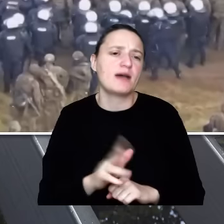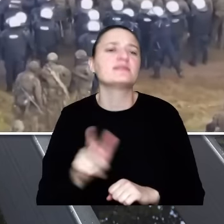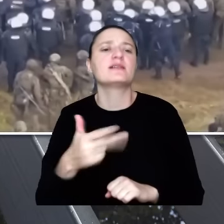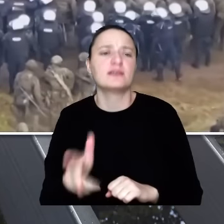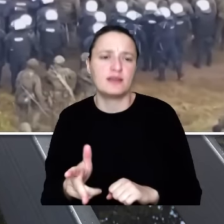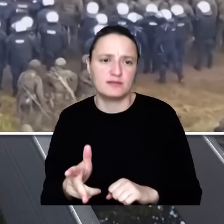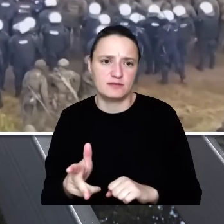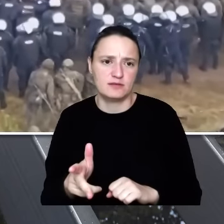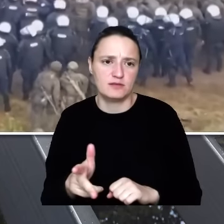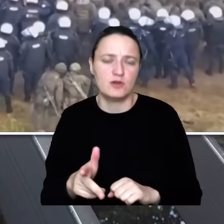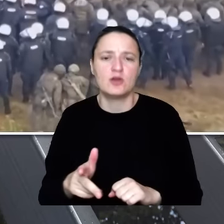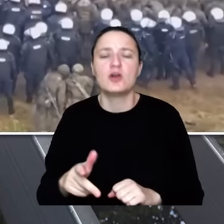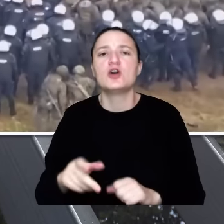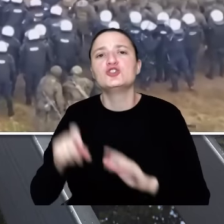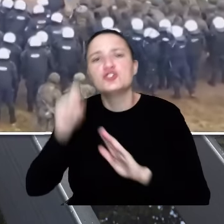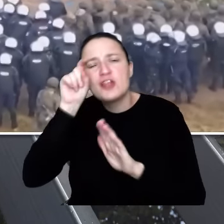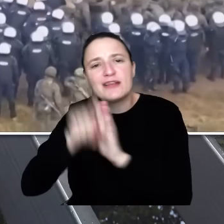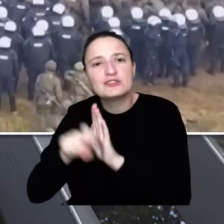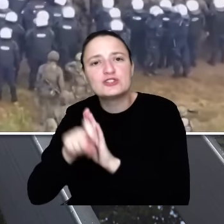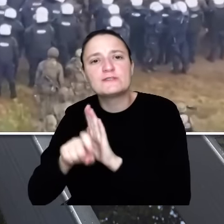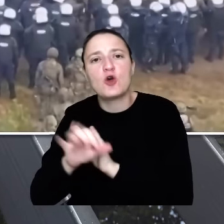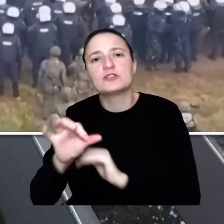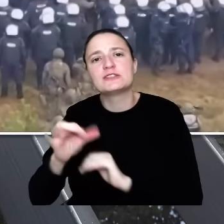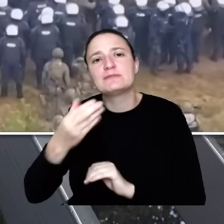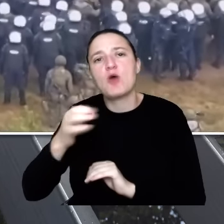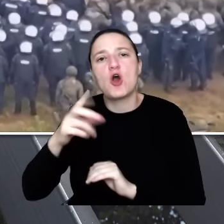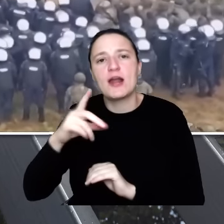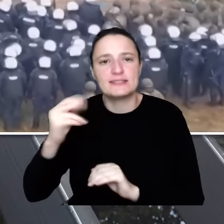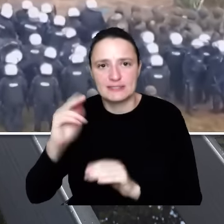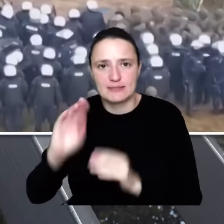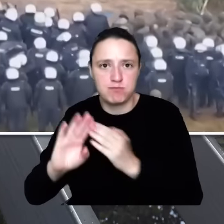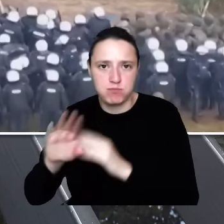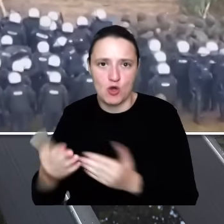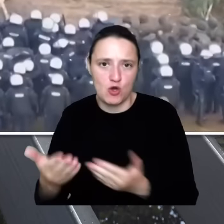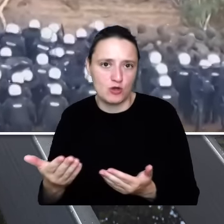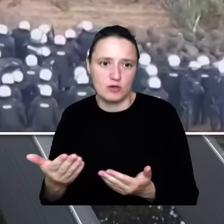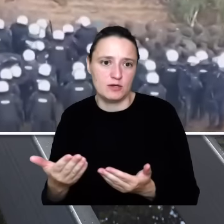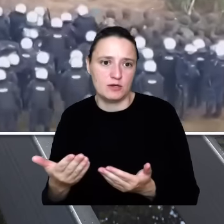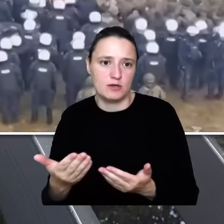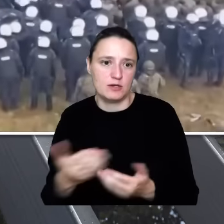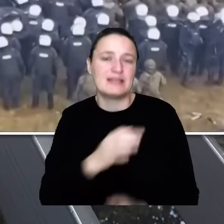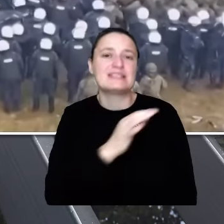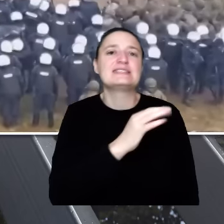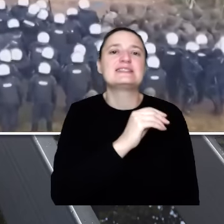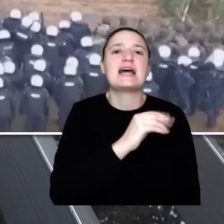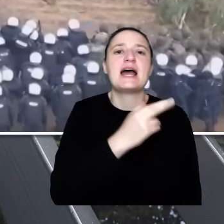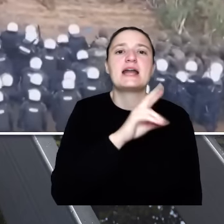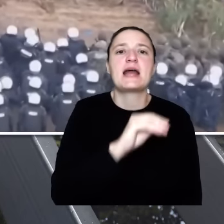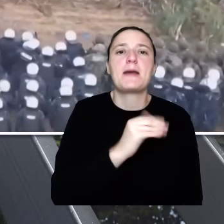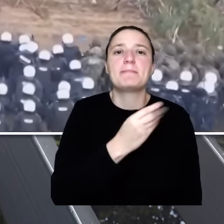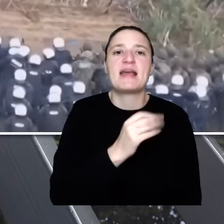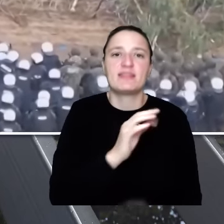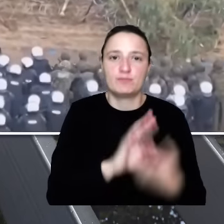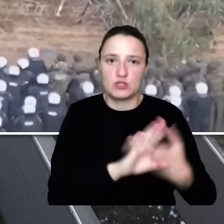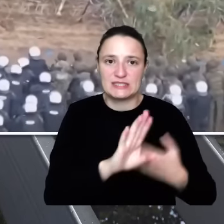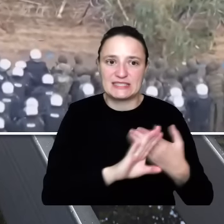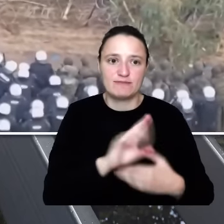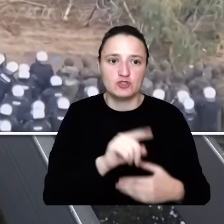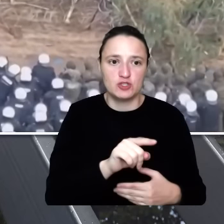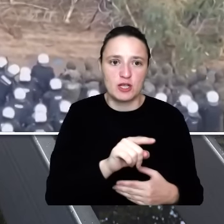śledztwie smoleńskim, kiedy to przedstawiciele pana Seremeta udzielili jednej